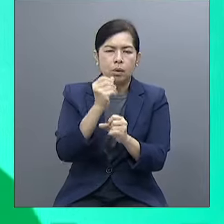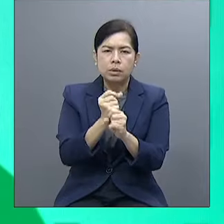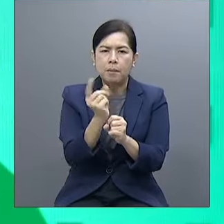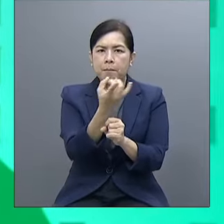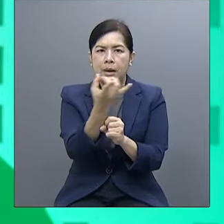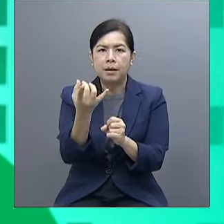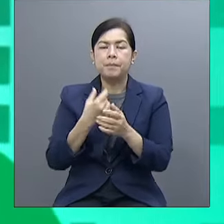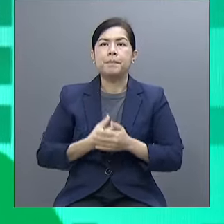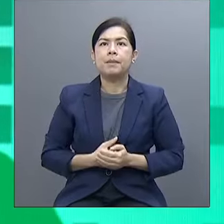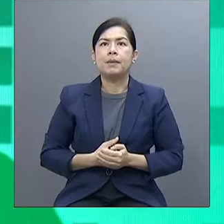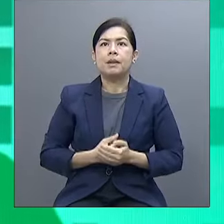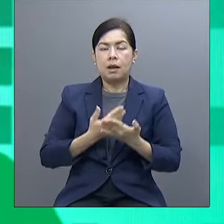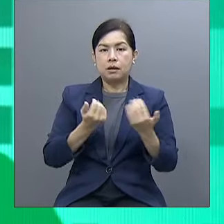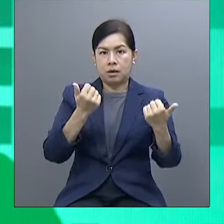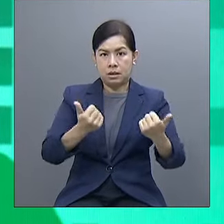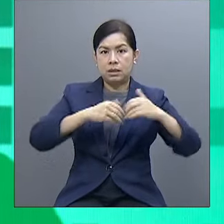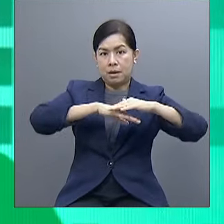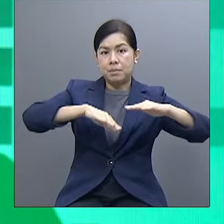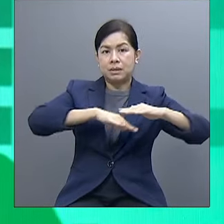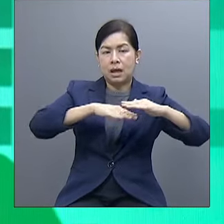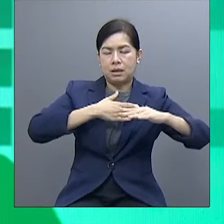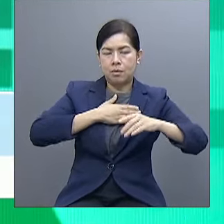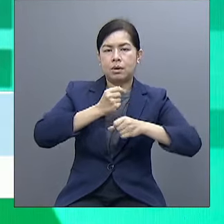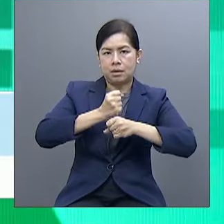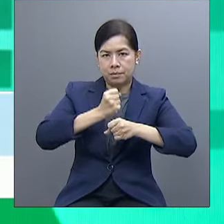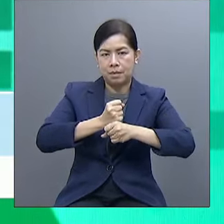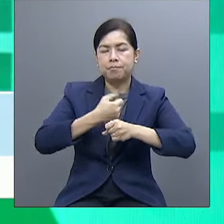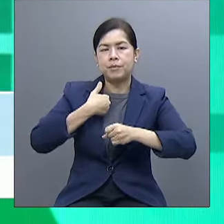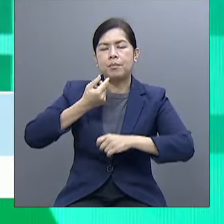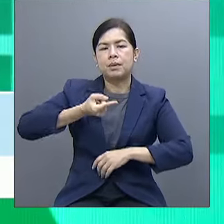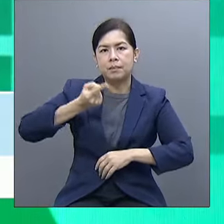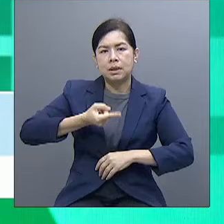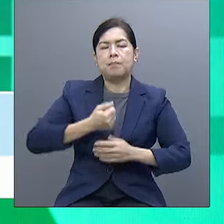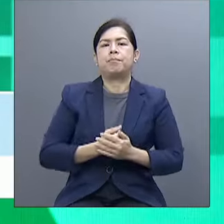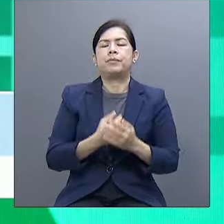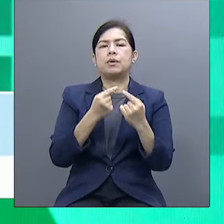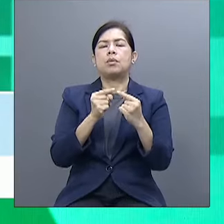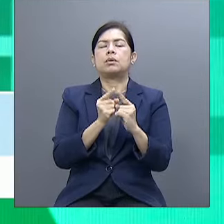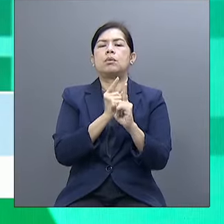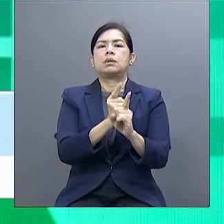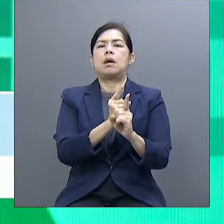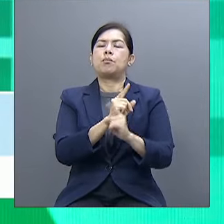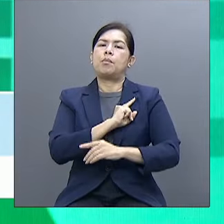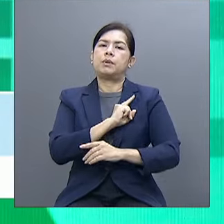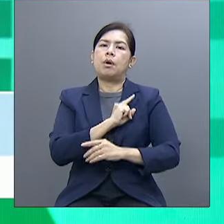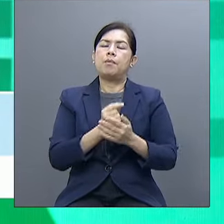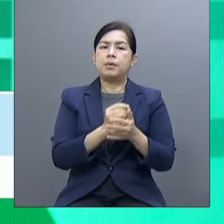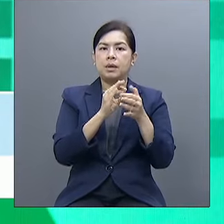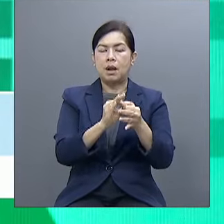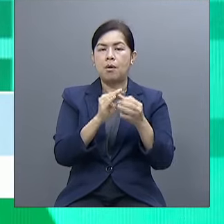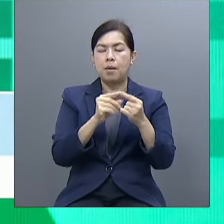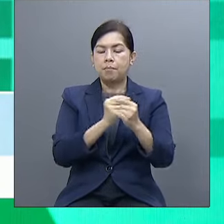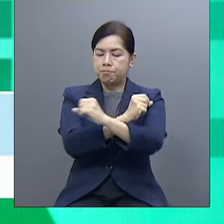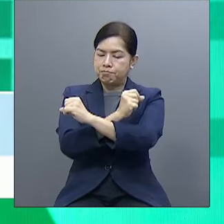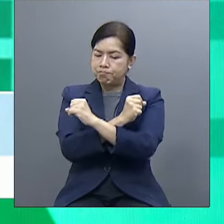คือเบื้องต้นนะปัจจุบันเราก็ทำอยู่แล้วนะครับเพราะว่าทำโดยที่เท่าที่ทำได้อย่างเช่นเรื่องความปลอดภัยในการข้ามถนนเราก็พยายาม